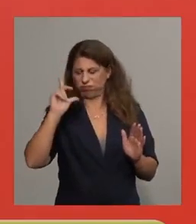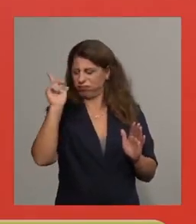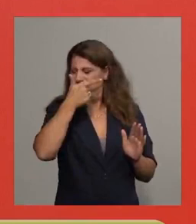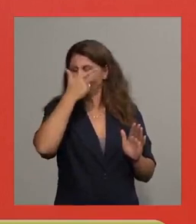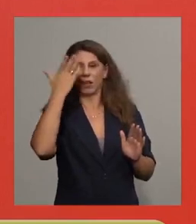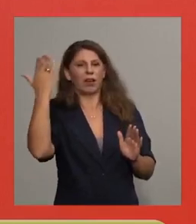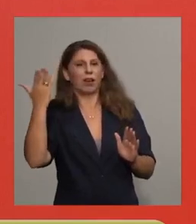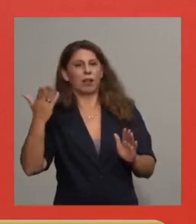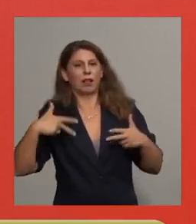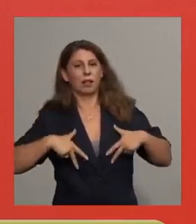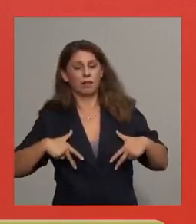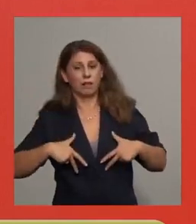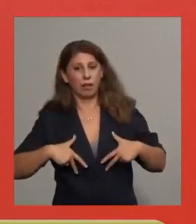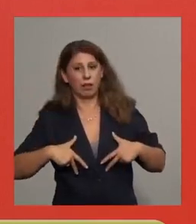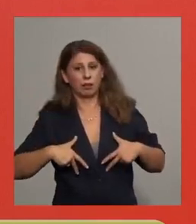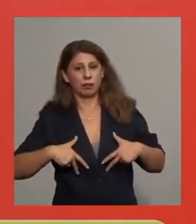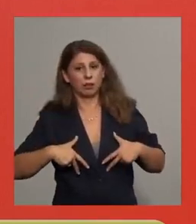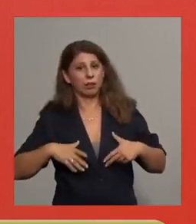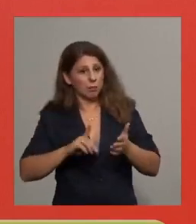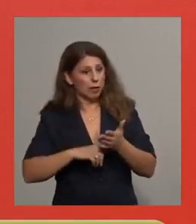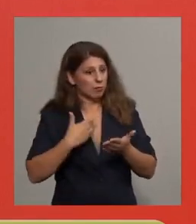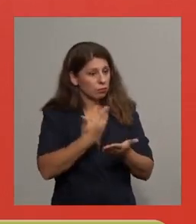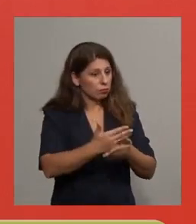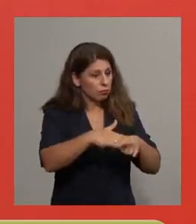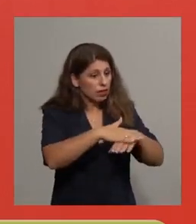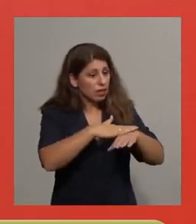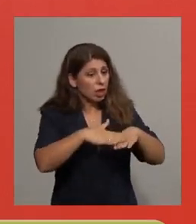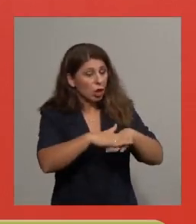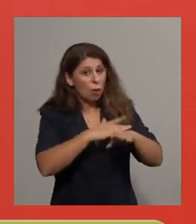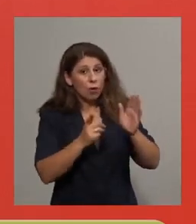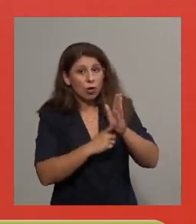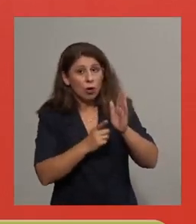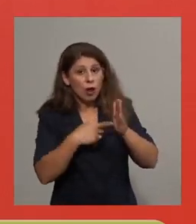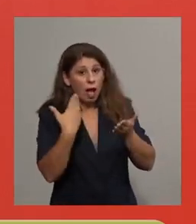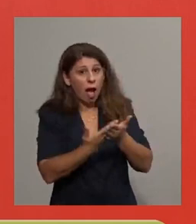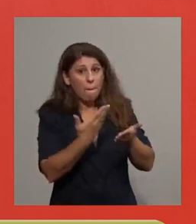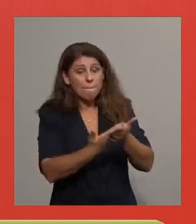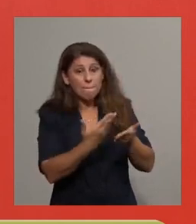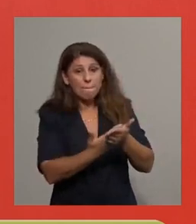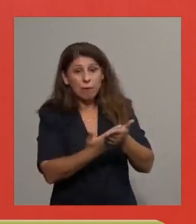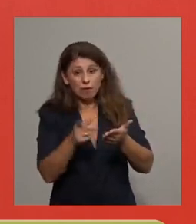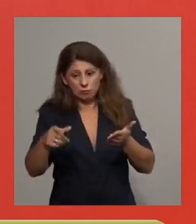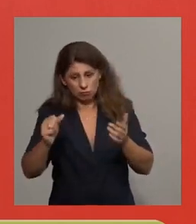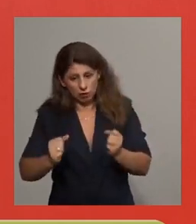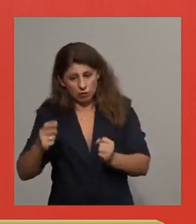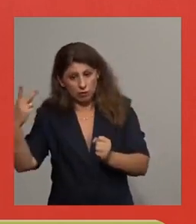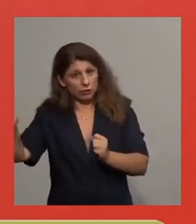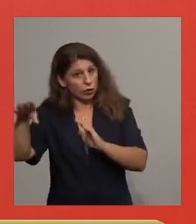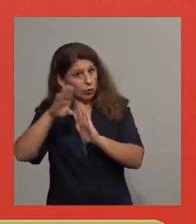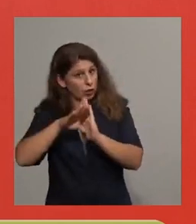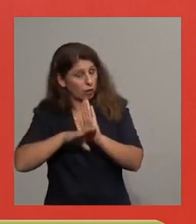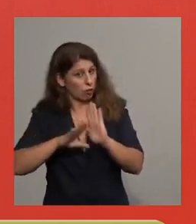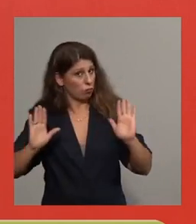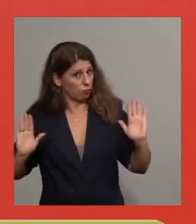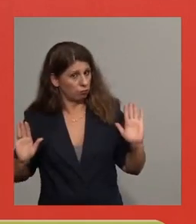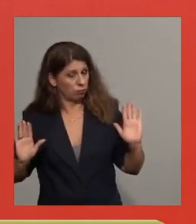κυβέρνηση, αντί να ζητήσει συγνώμη για την νομικά αποδεδειγμένη με βάση τους δικούς της κανόνες